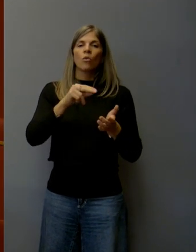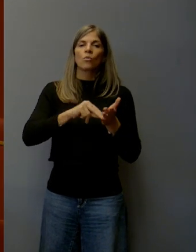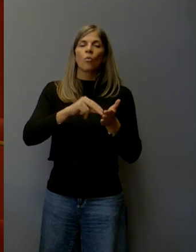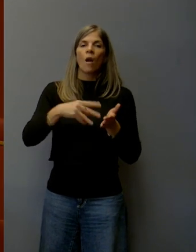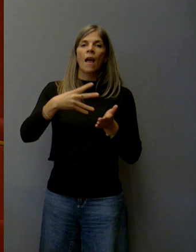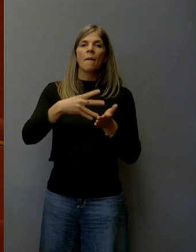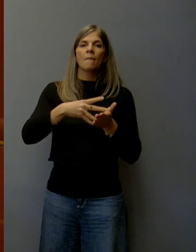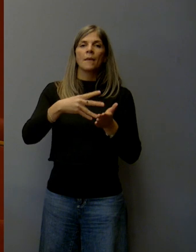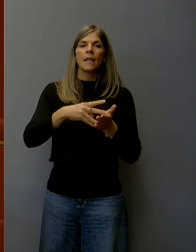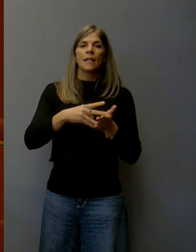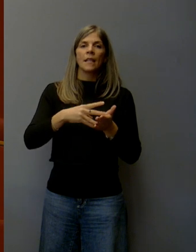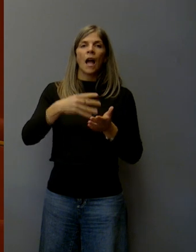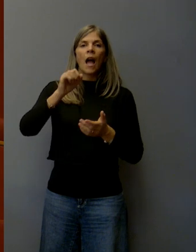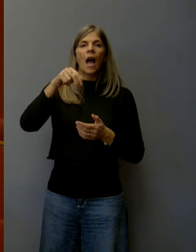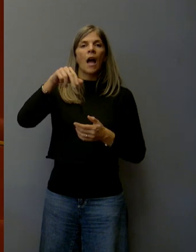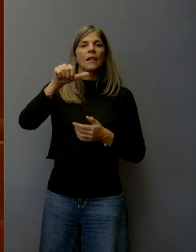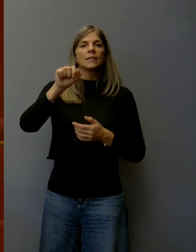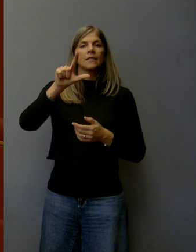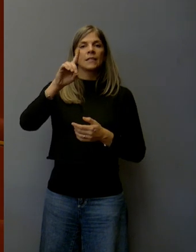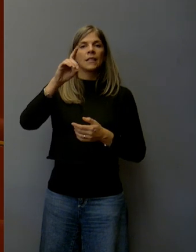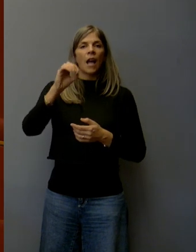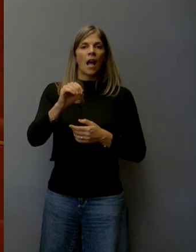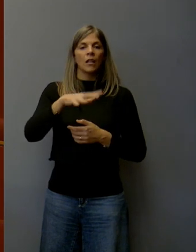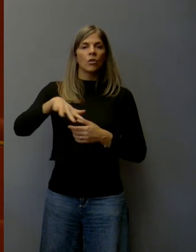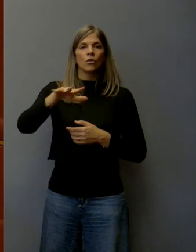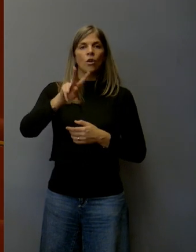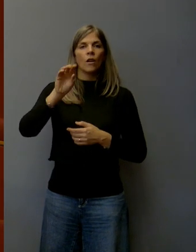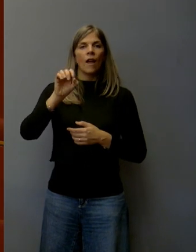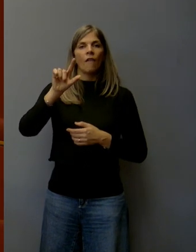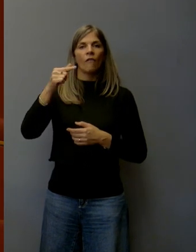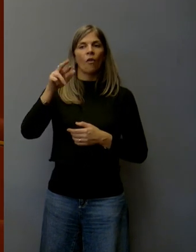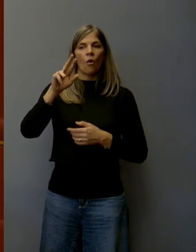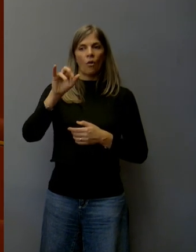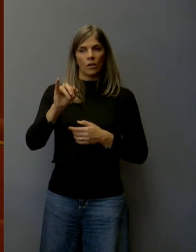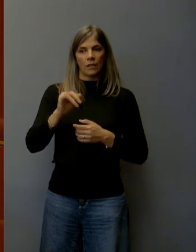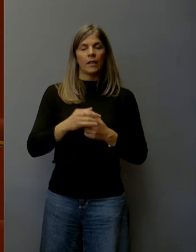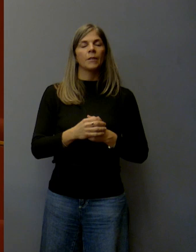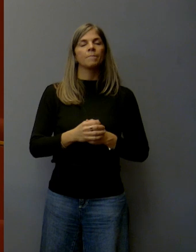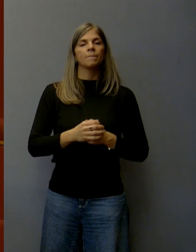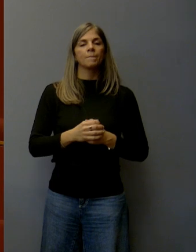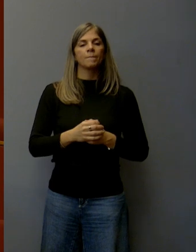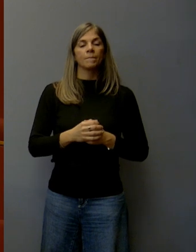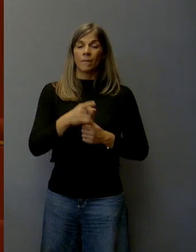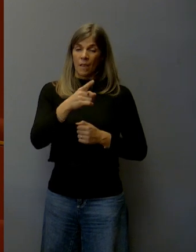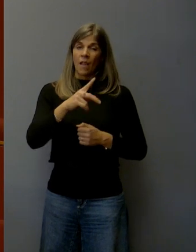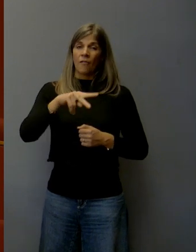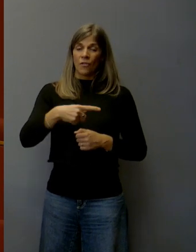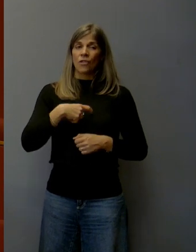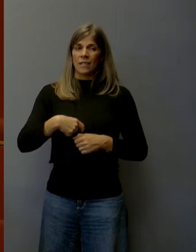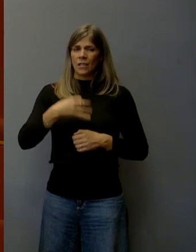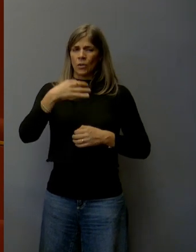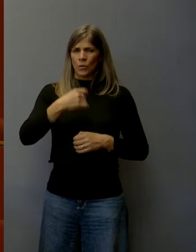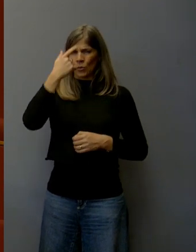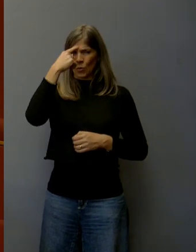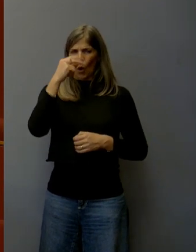Voltri le vicesindaco sa sicuramente di cosa parliamo è qui è un problema Diciamo che sorge per